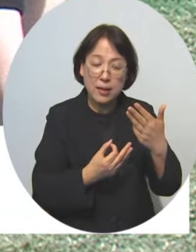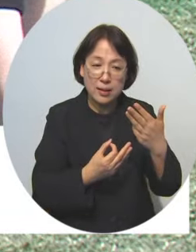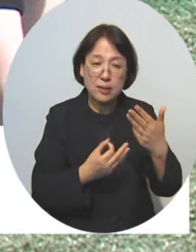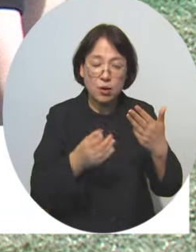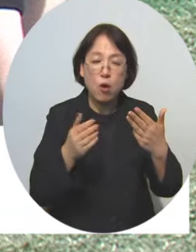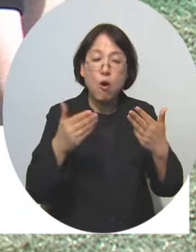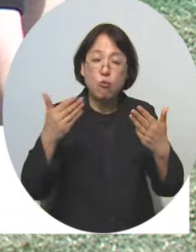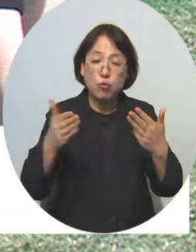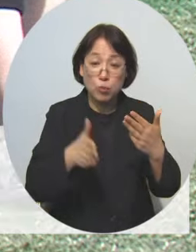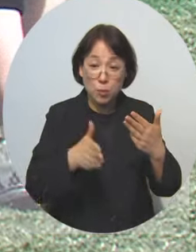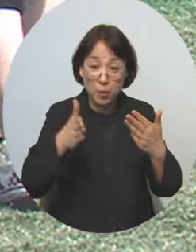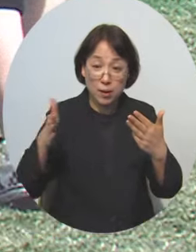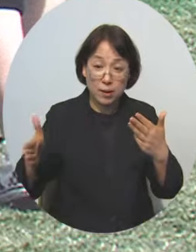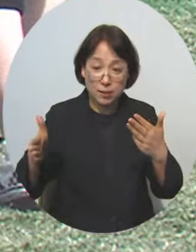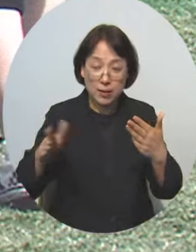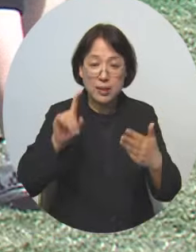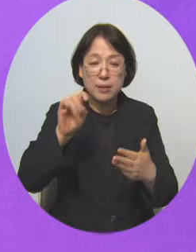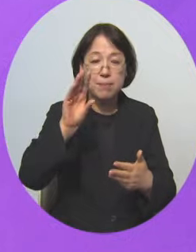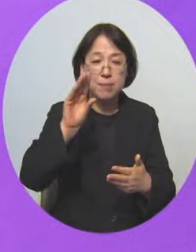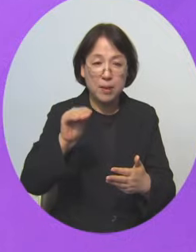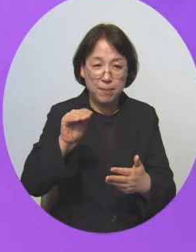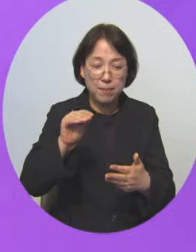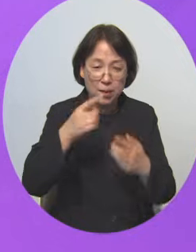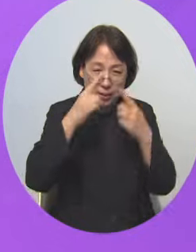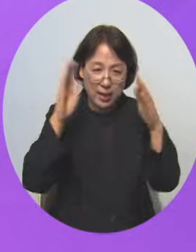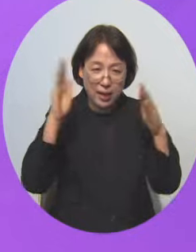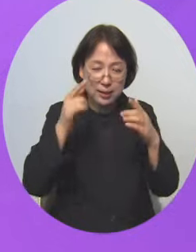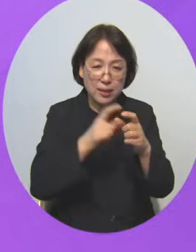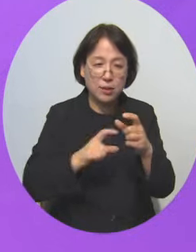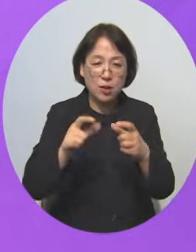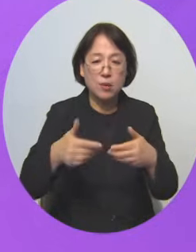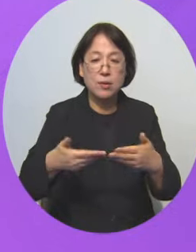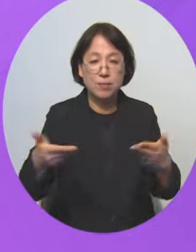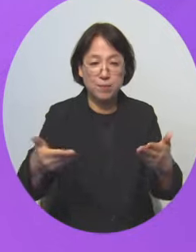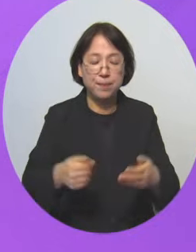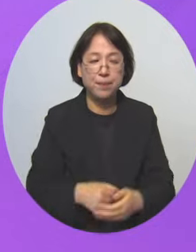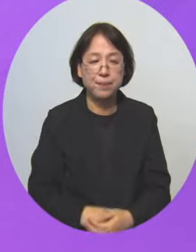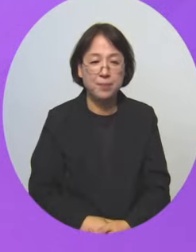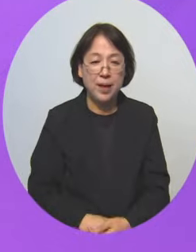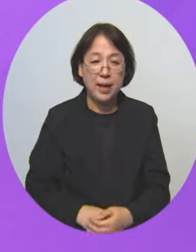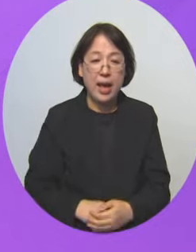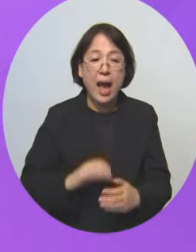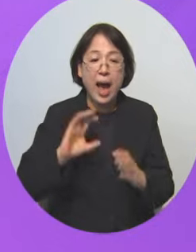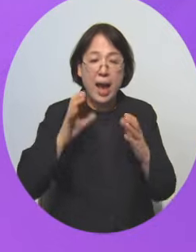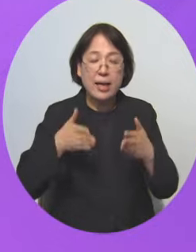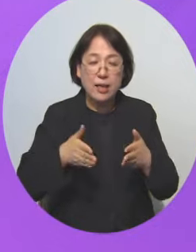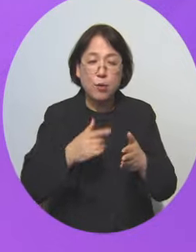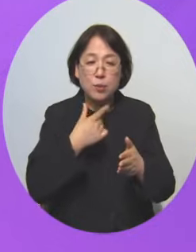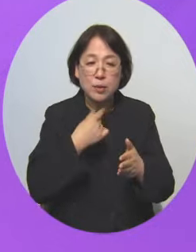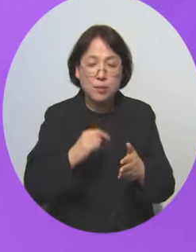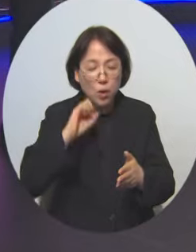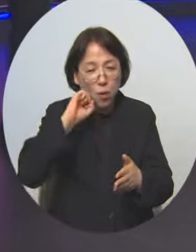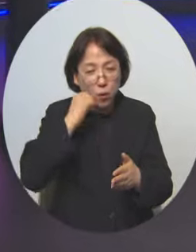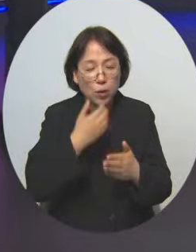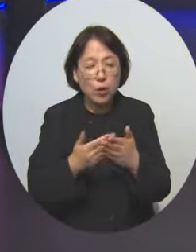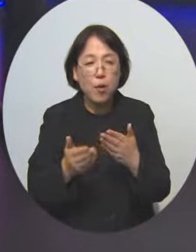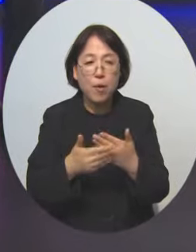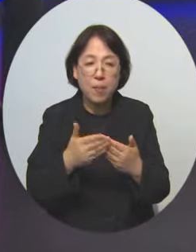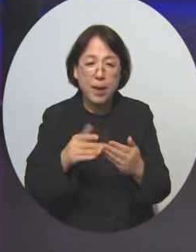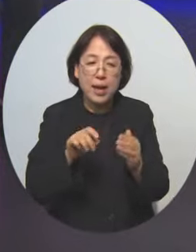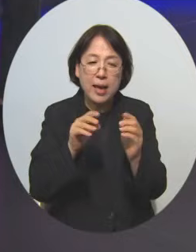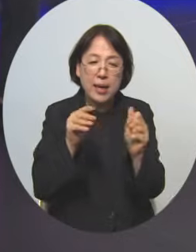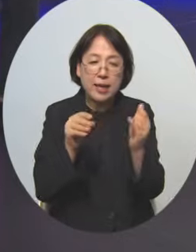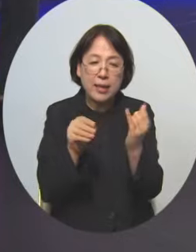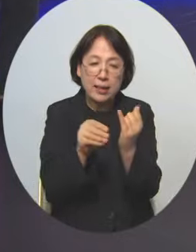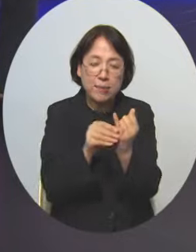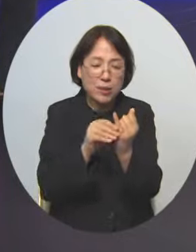대학 등록금을 추가 지원합니다. 자, 그리고 한 가지 더요. 이 아이를 낳고 싶지만 어려움을 겪는 난임 부부들의